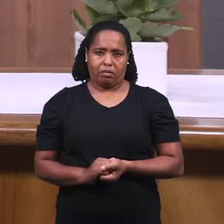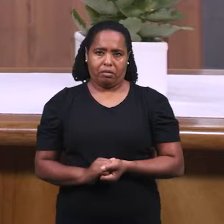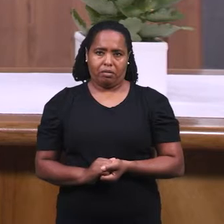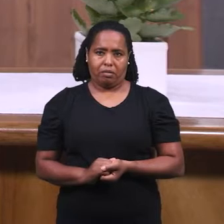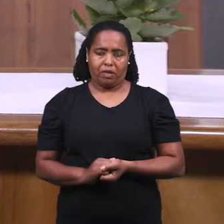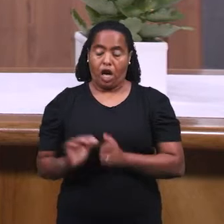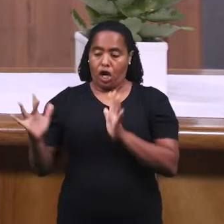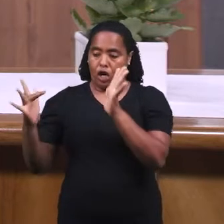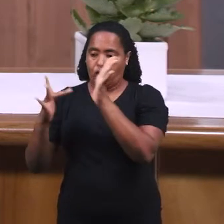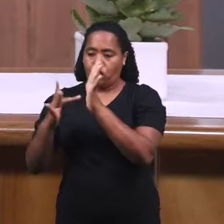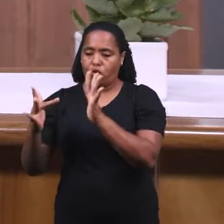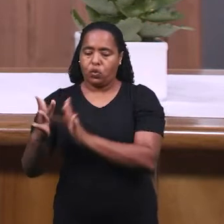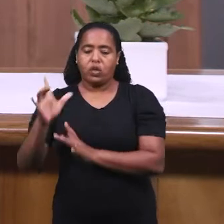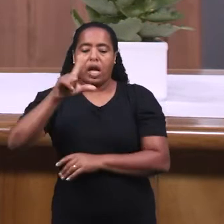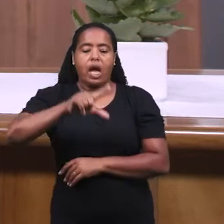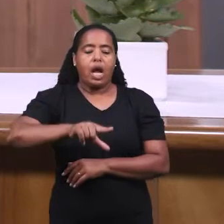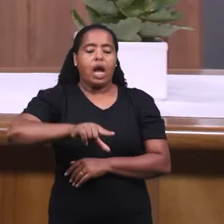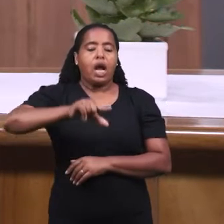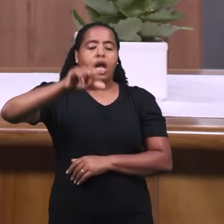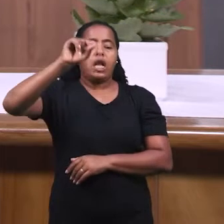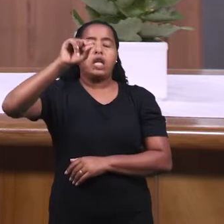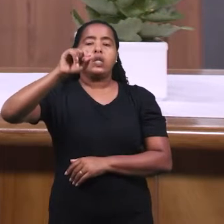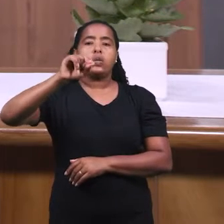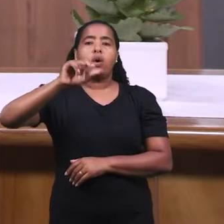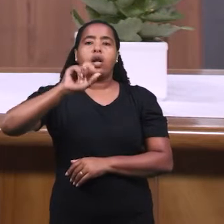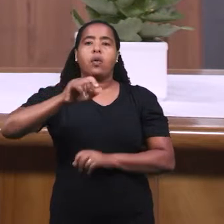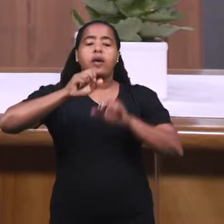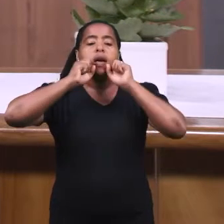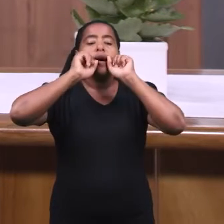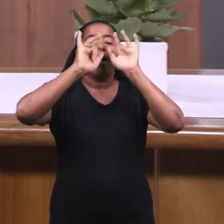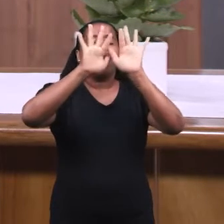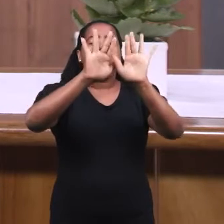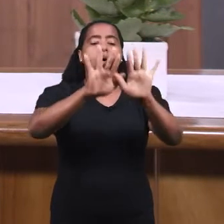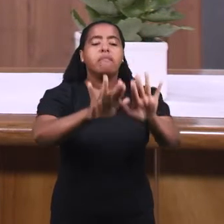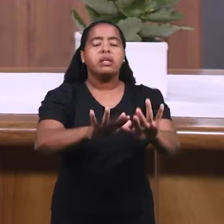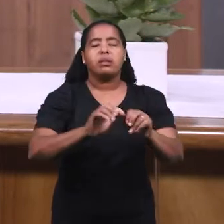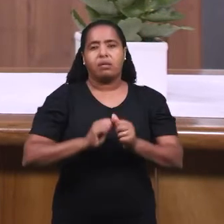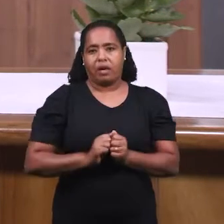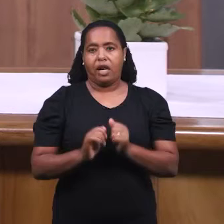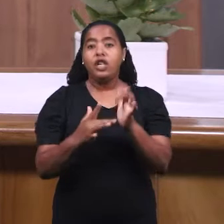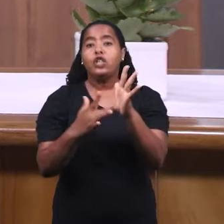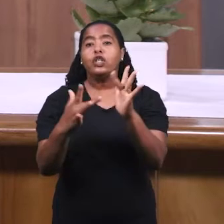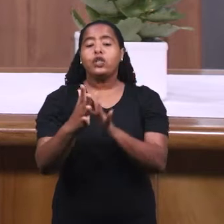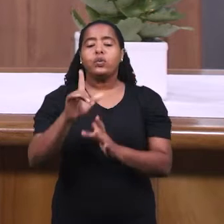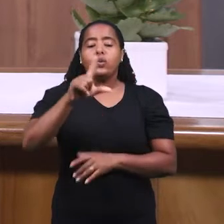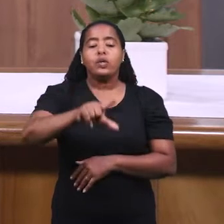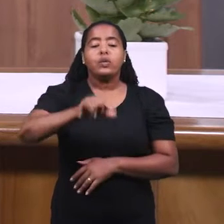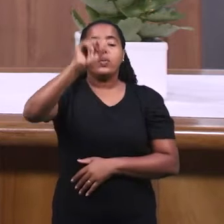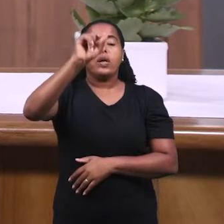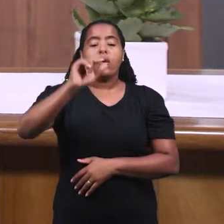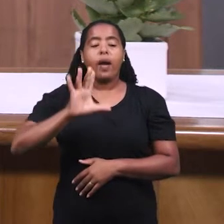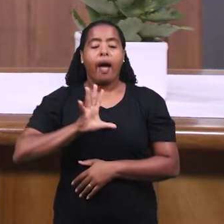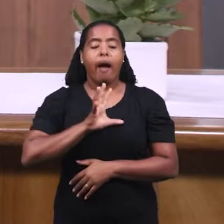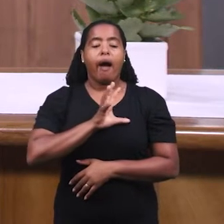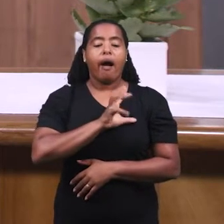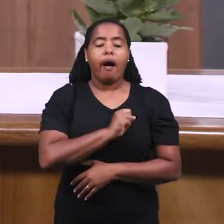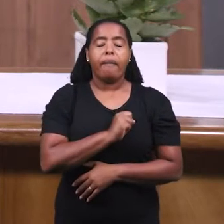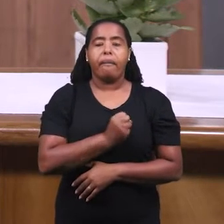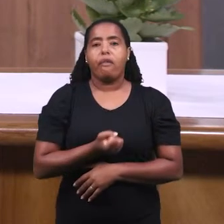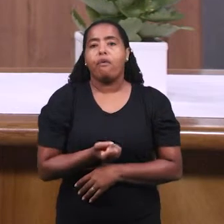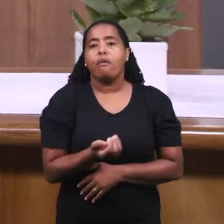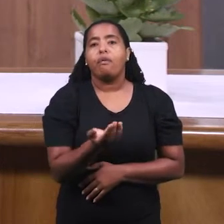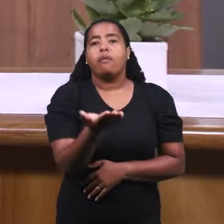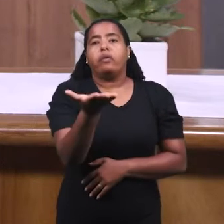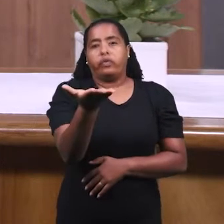Иисус избрал быть другом человека. Он избрал благословить человека,